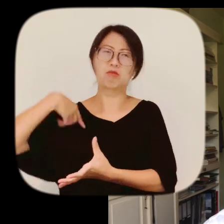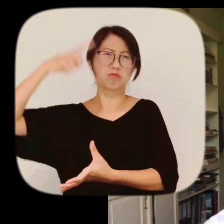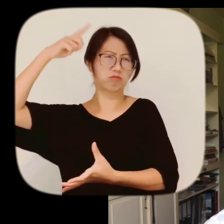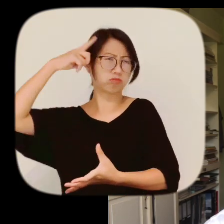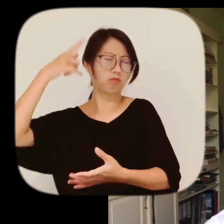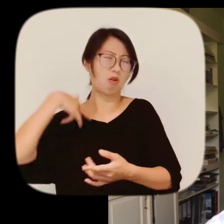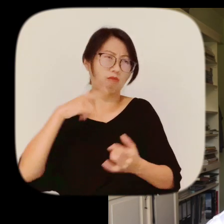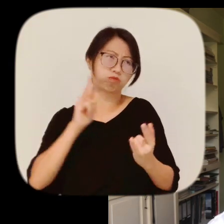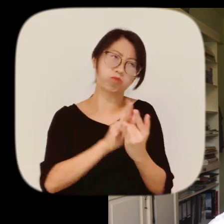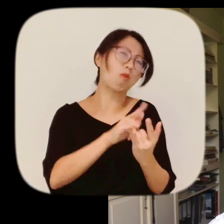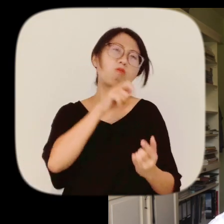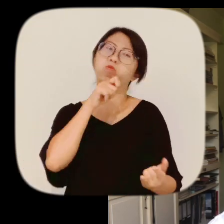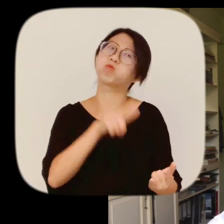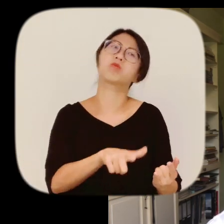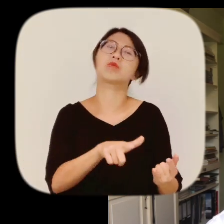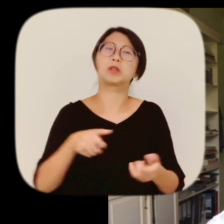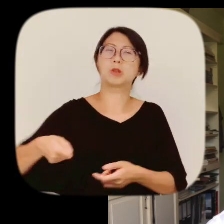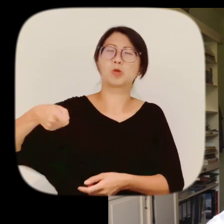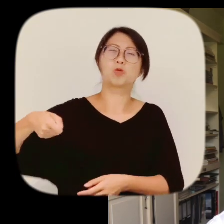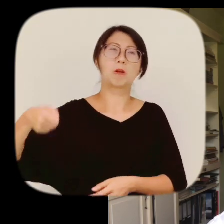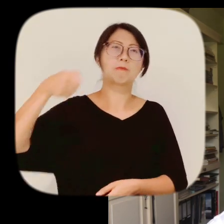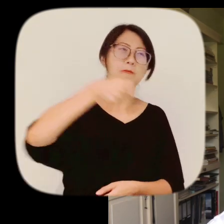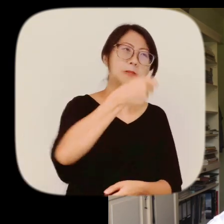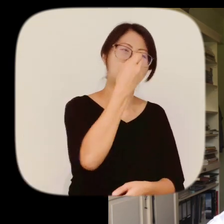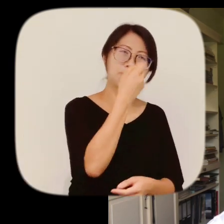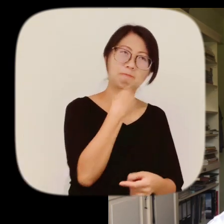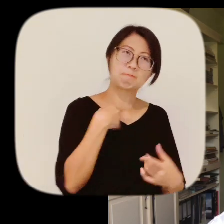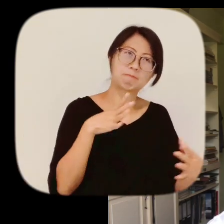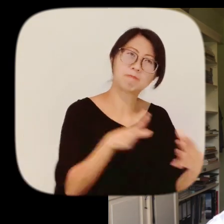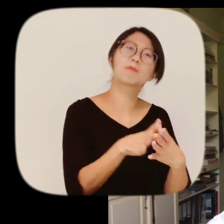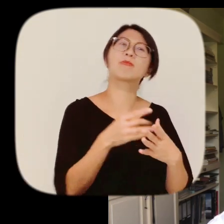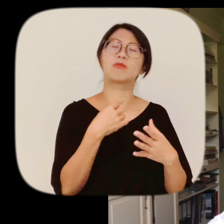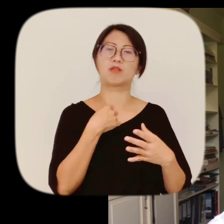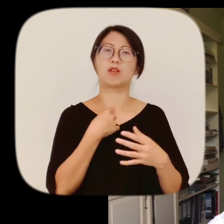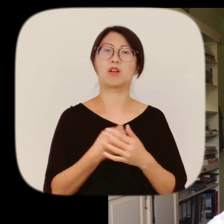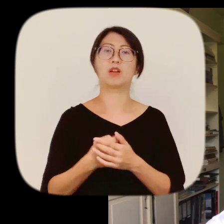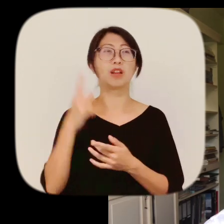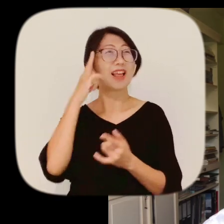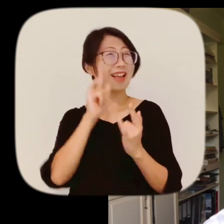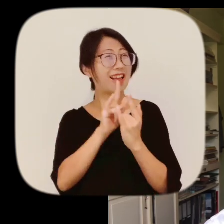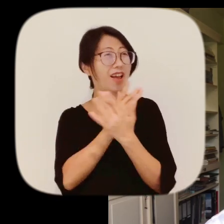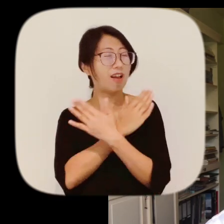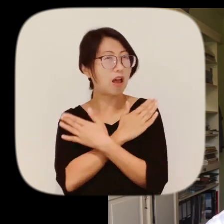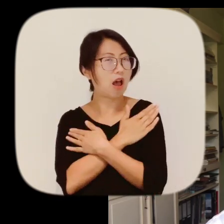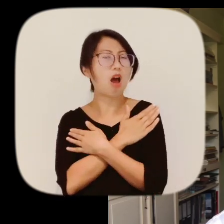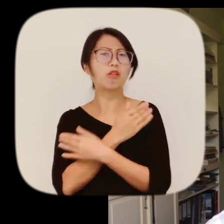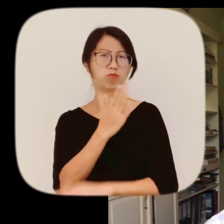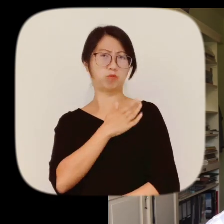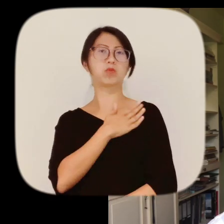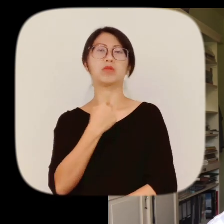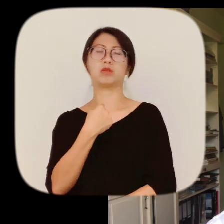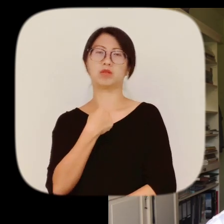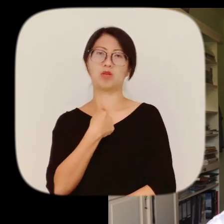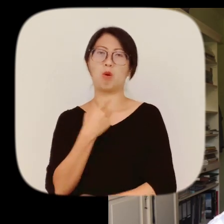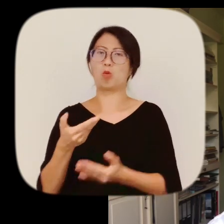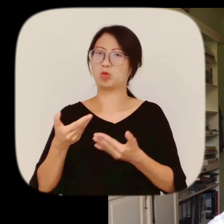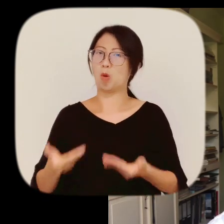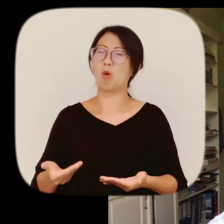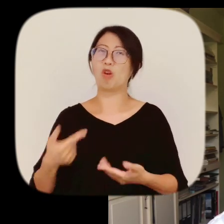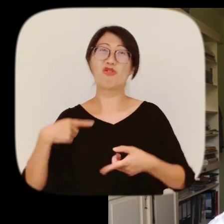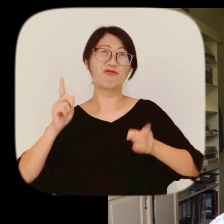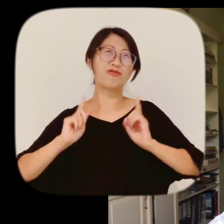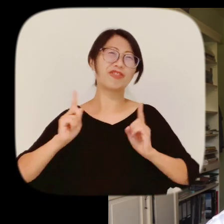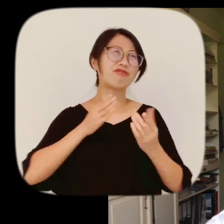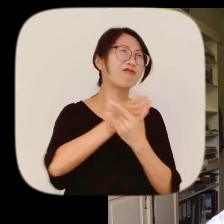不是那么轻的他是很重的他是觉得呢情爱呢是要讲责任感的不可以随随便便的